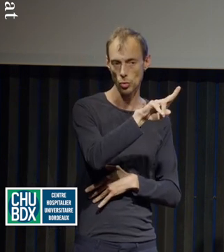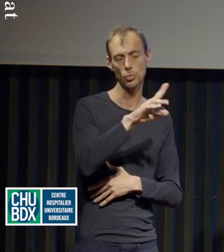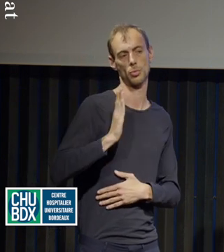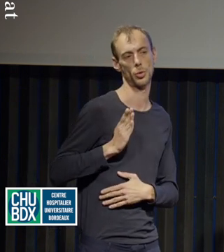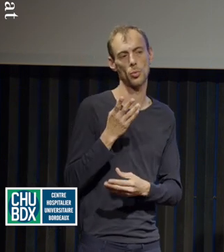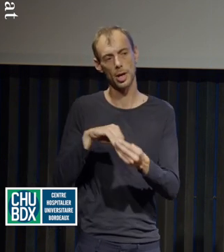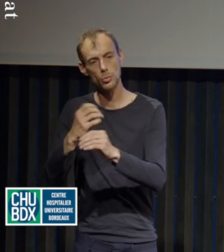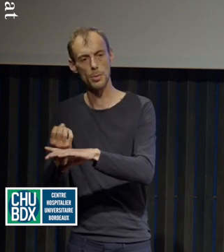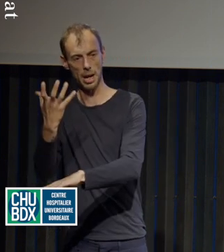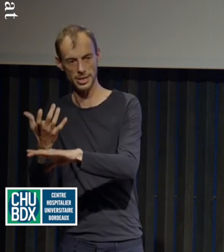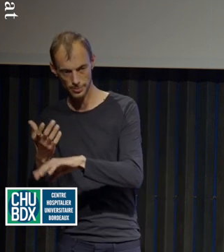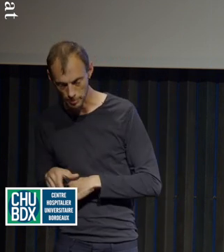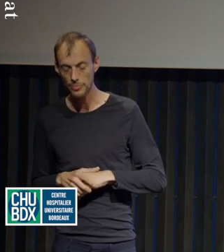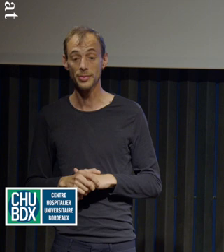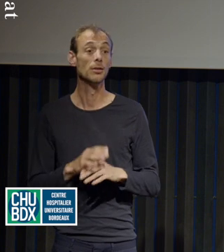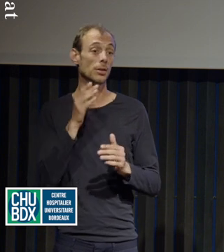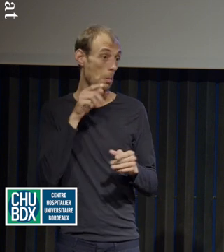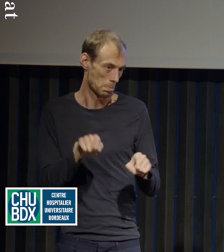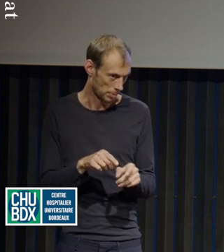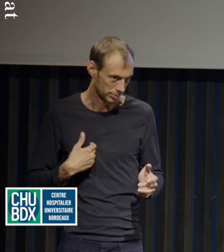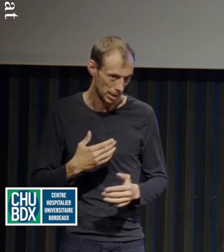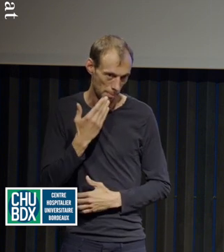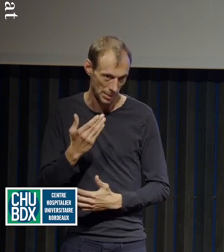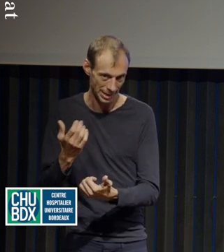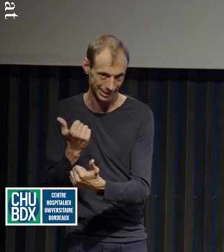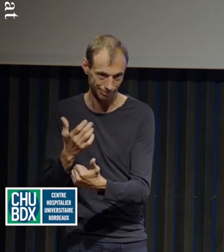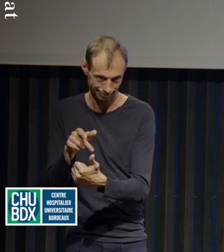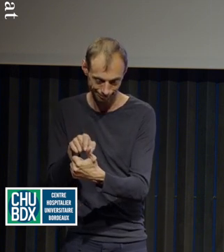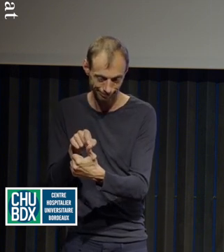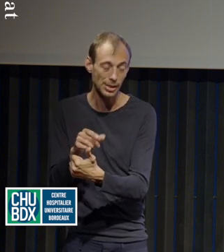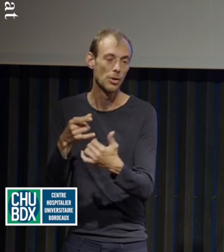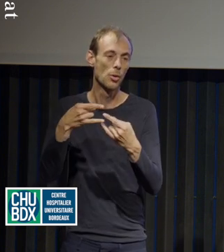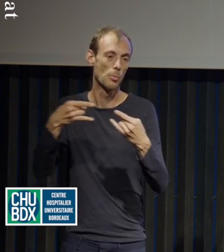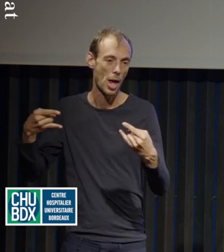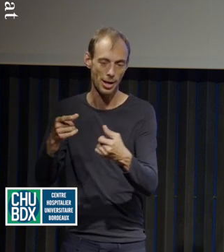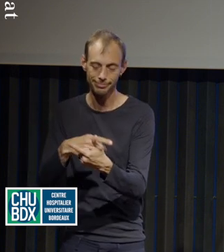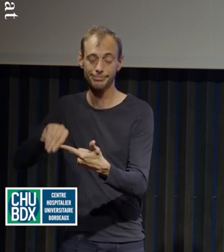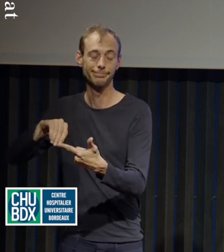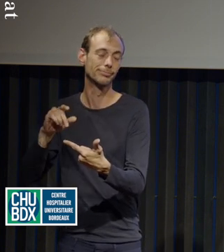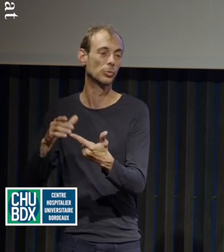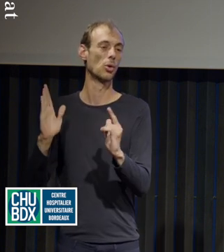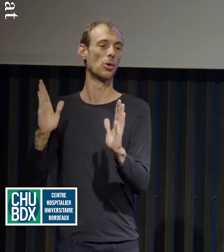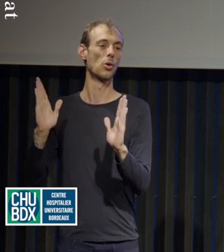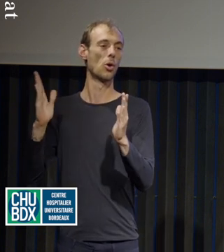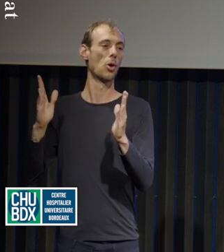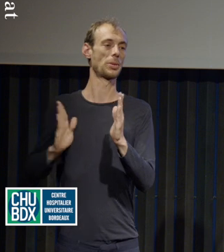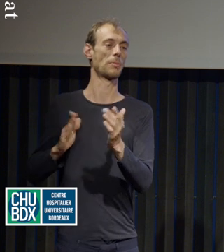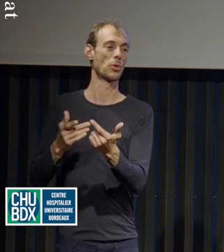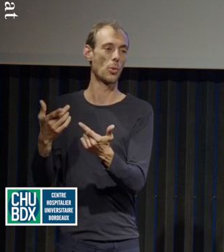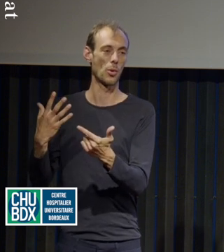par remercier la librairie Mola et bien sûr le CHU de Bordeaux de m'avoir sollicité pour